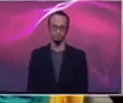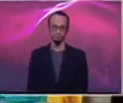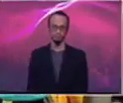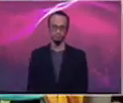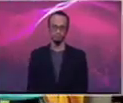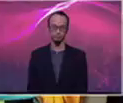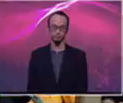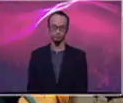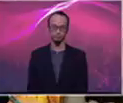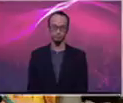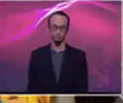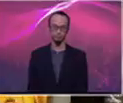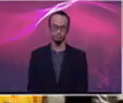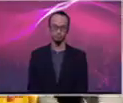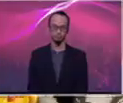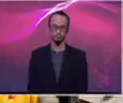hati